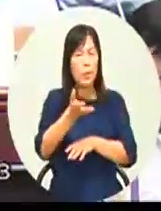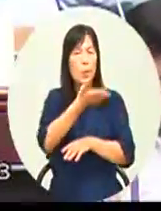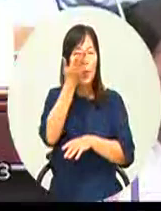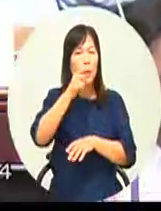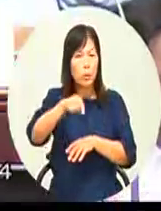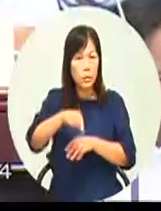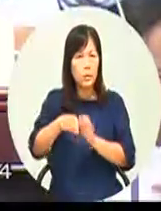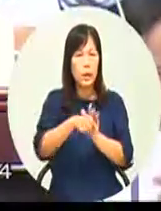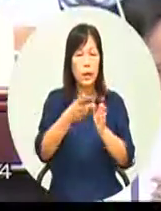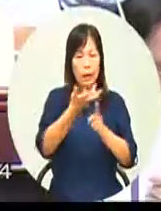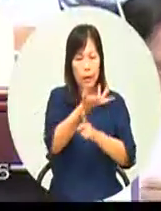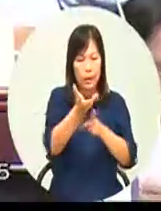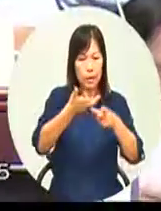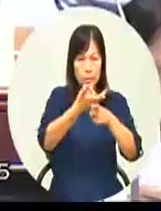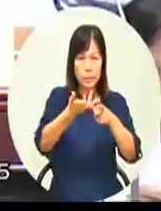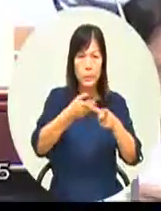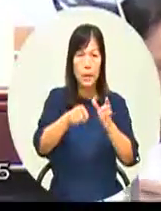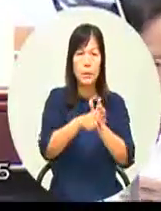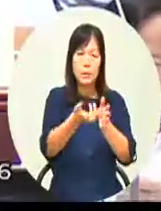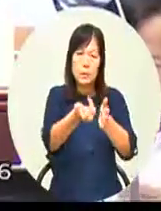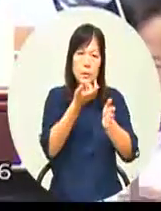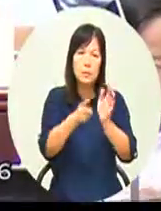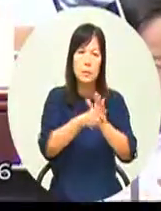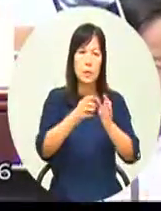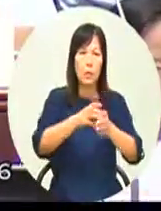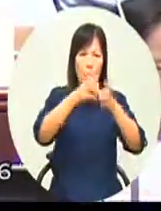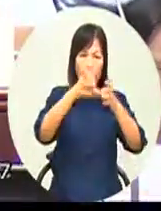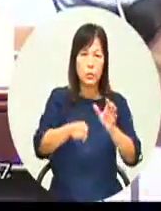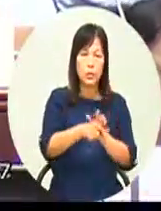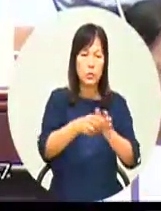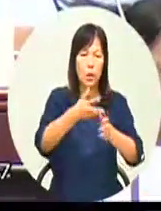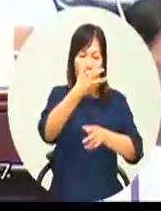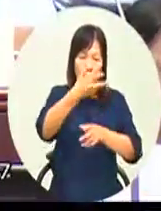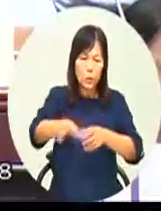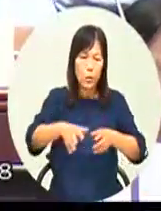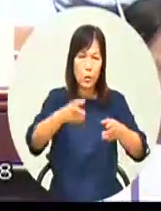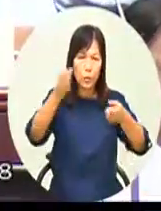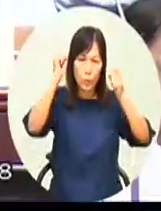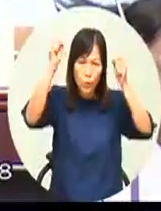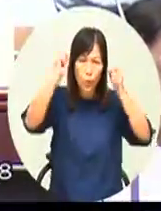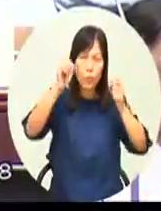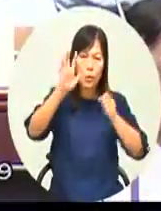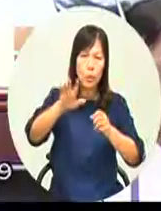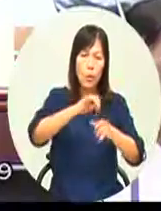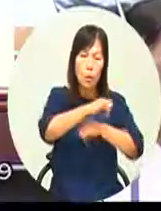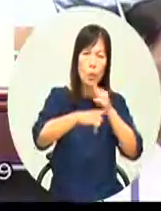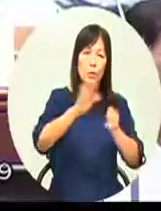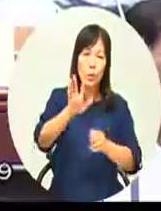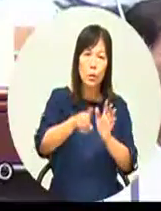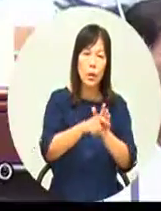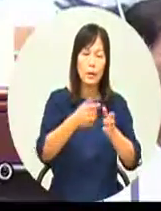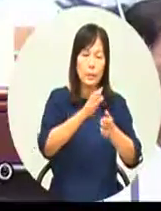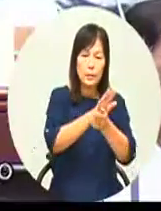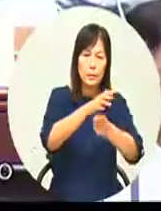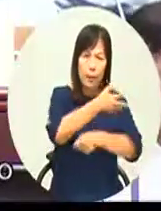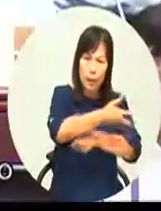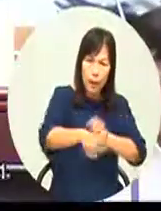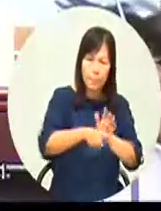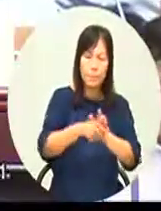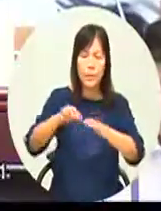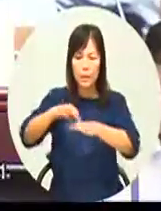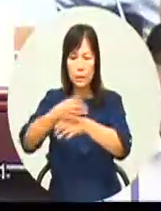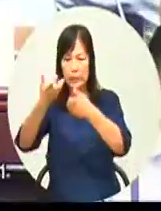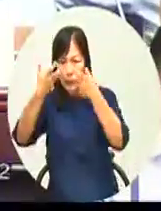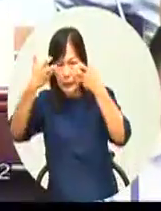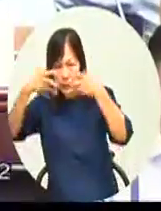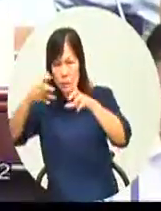那莲池潭，我前阵子刚好我们举办这个水域活动，那这个水域活动是办在爱河跟金狮湖，还